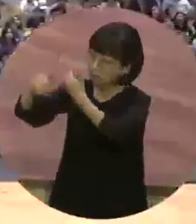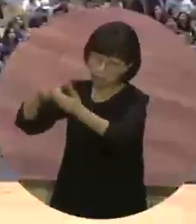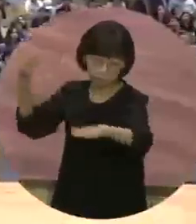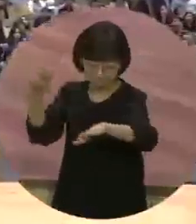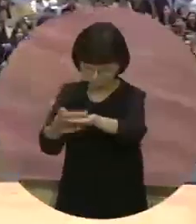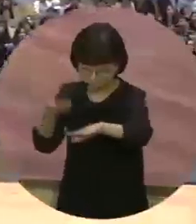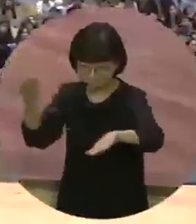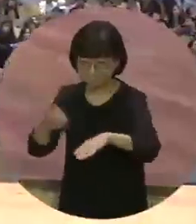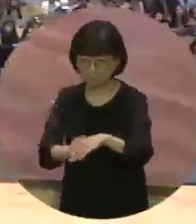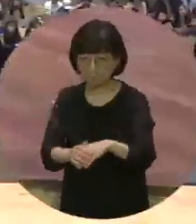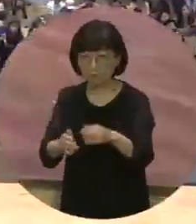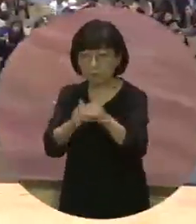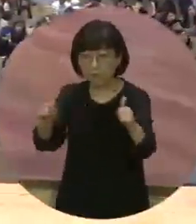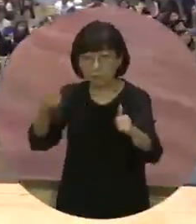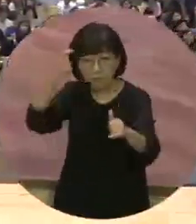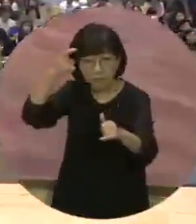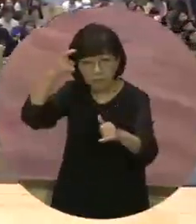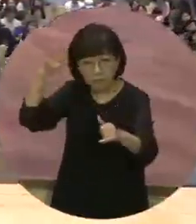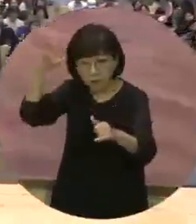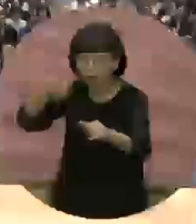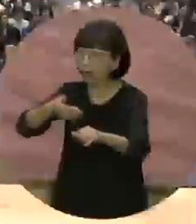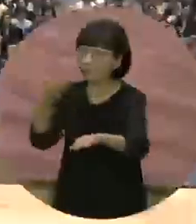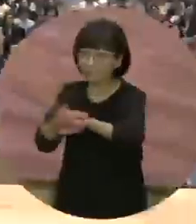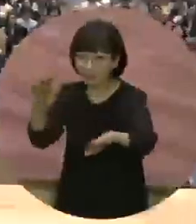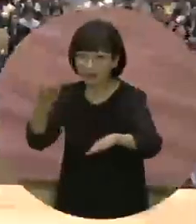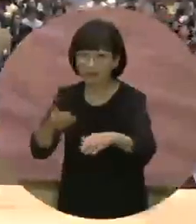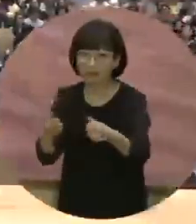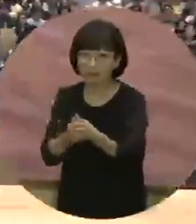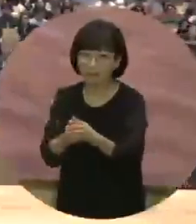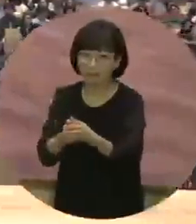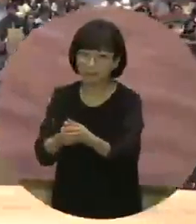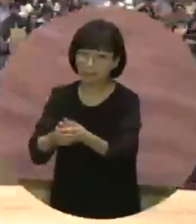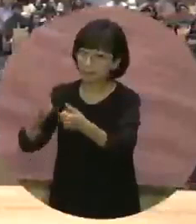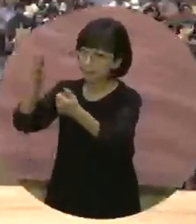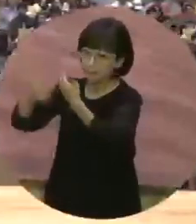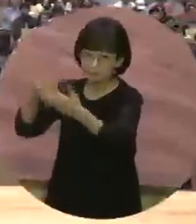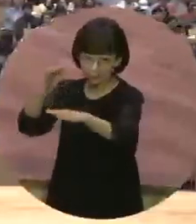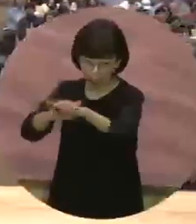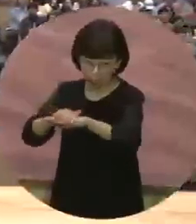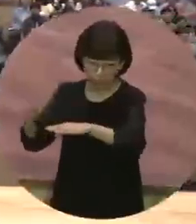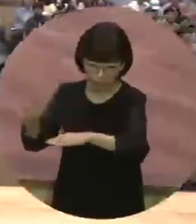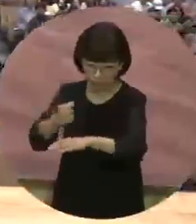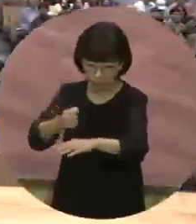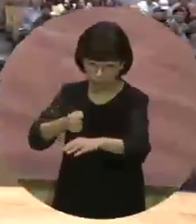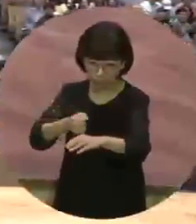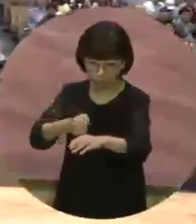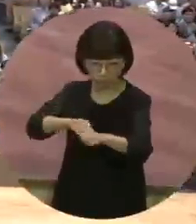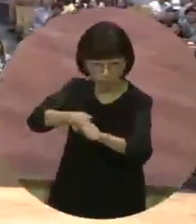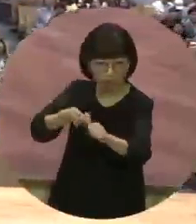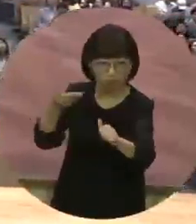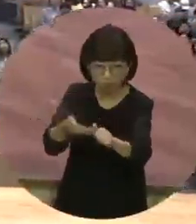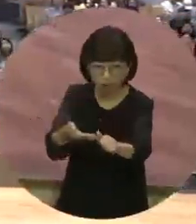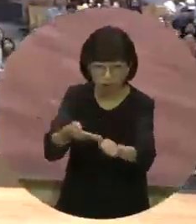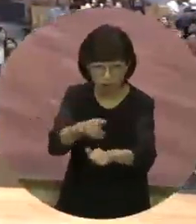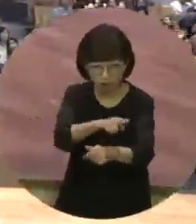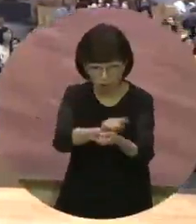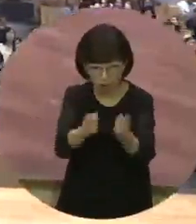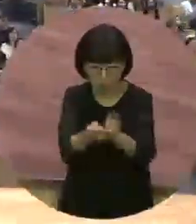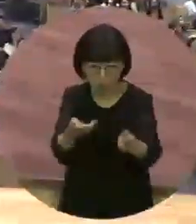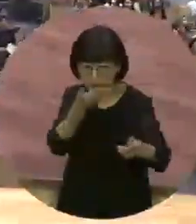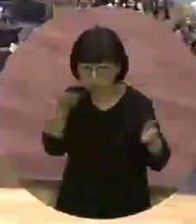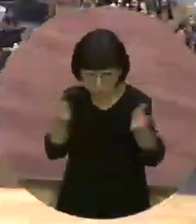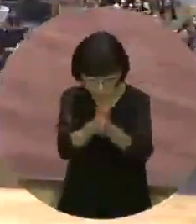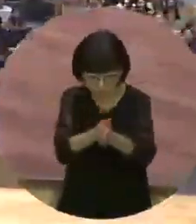육체요 영이 아니라 여호와께서 그의 손을 펴시며 돕는 자도 넘어지고 도움을 받는 자도 엎드려서 다 함께